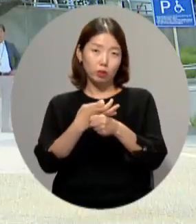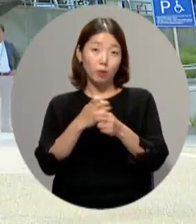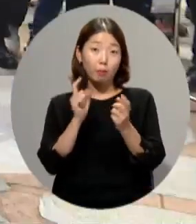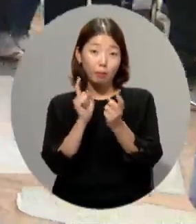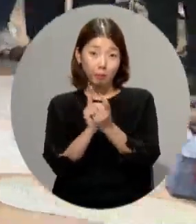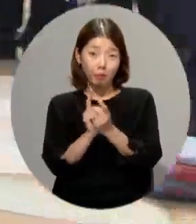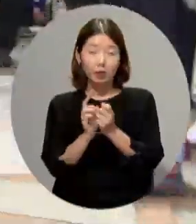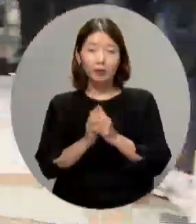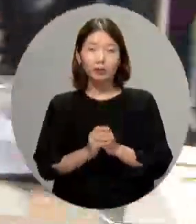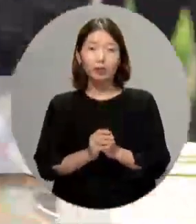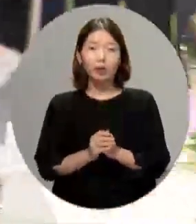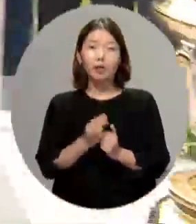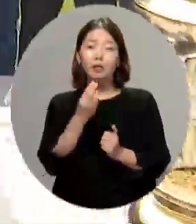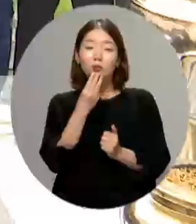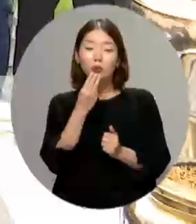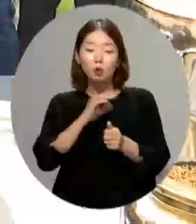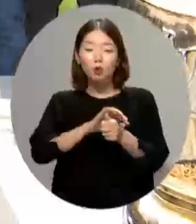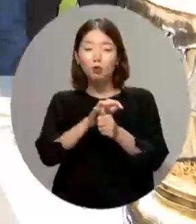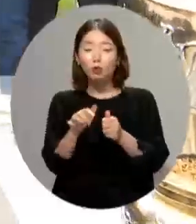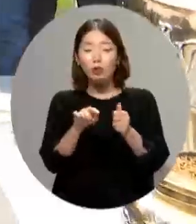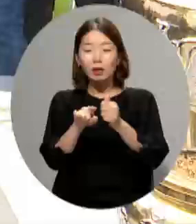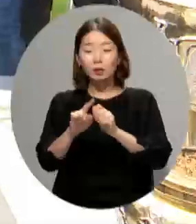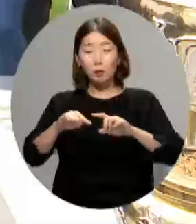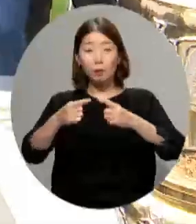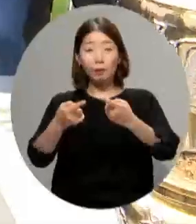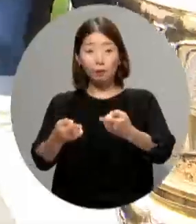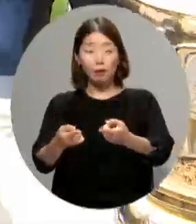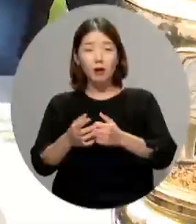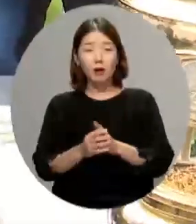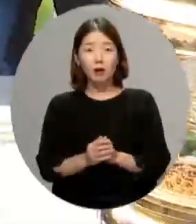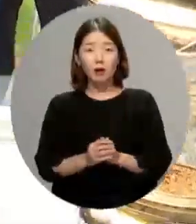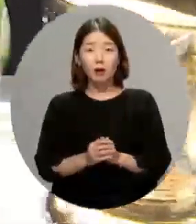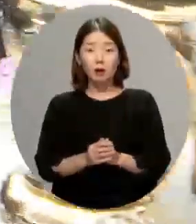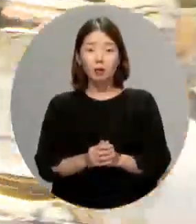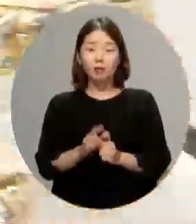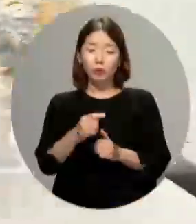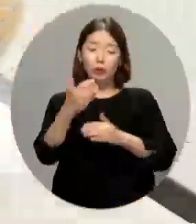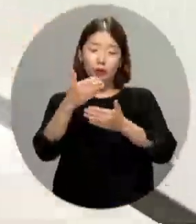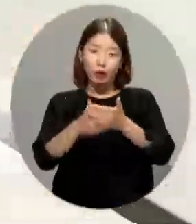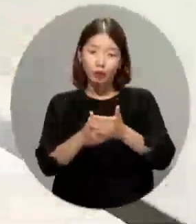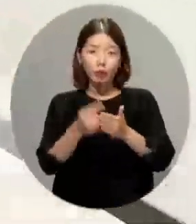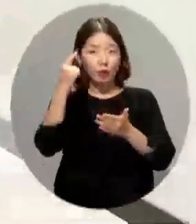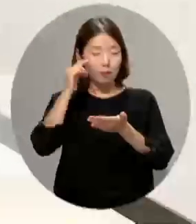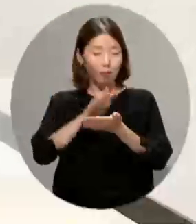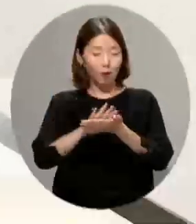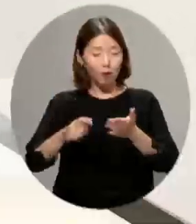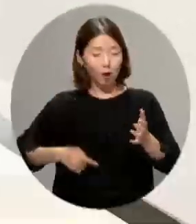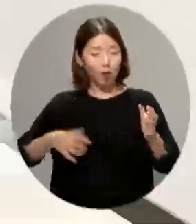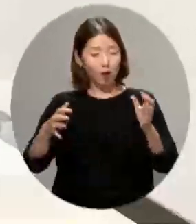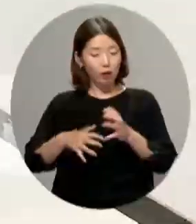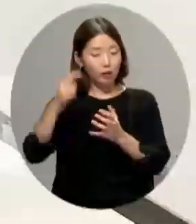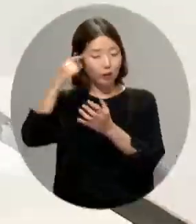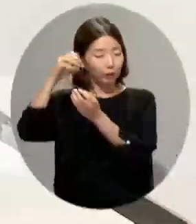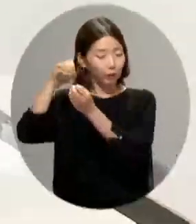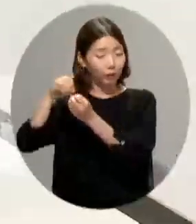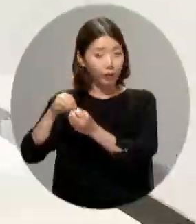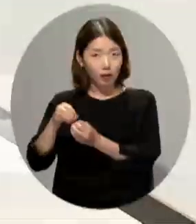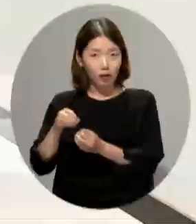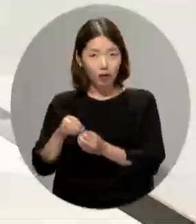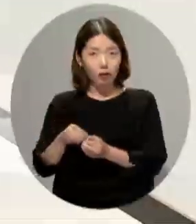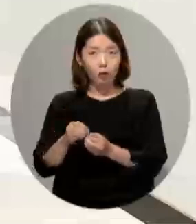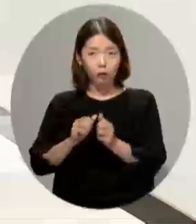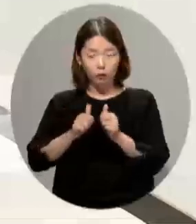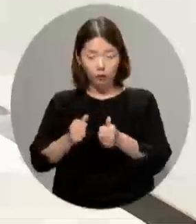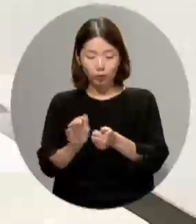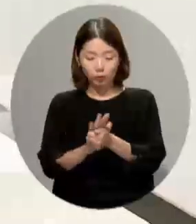맞아 국립서울현충원에서 열린 추도식에 참석해 김 전 대통령이 남긴 평화와 화합의 정신을 계승하겠다며